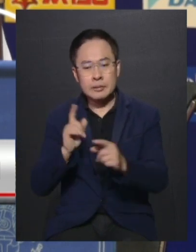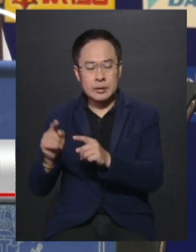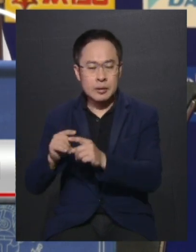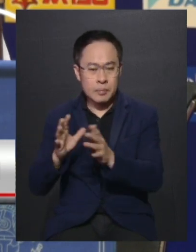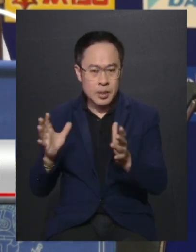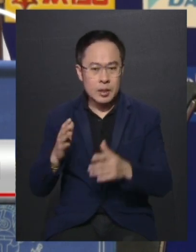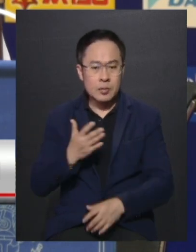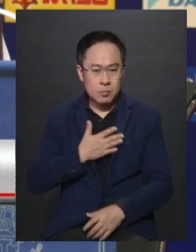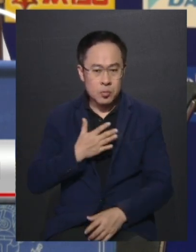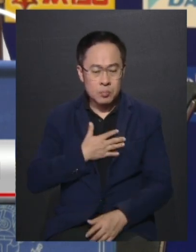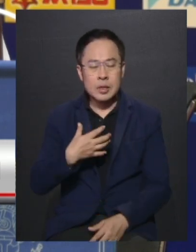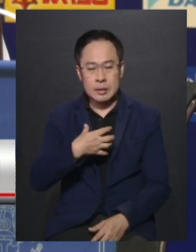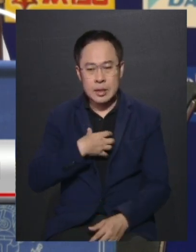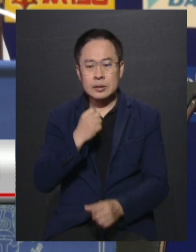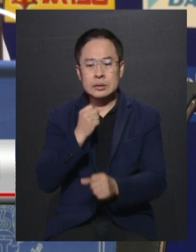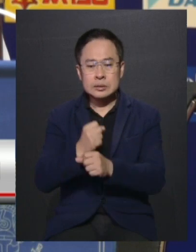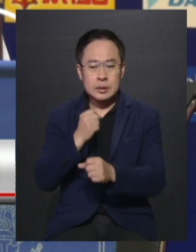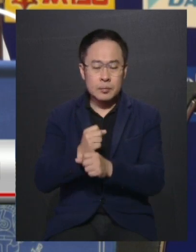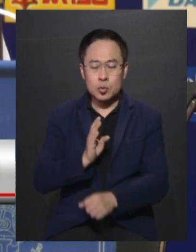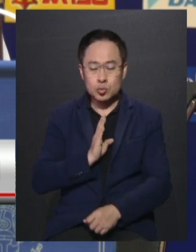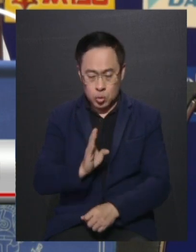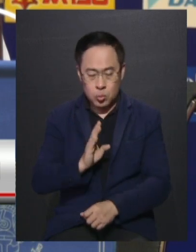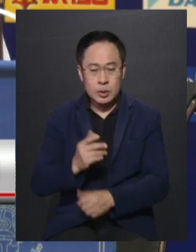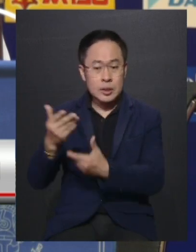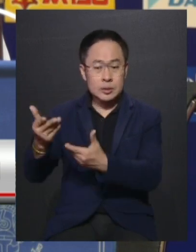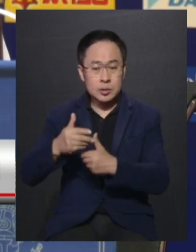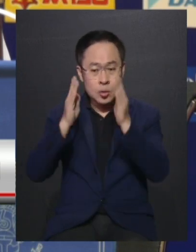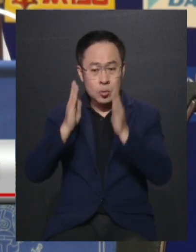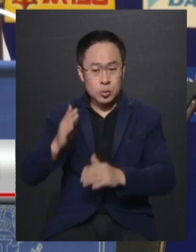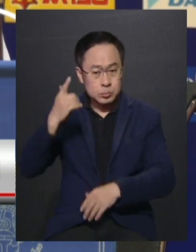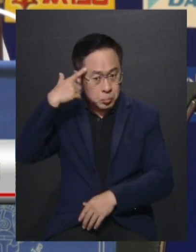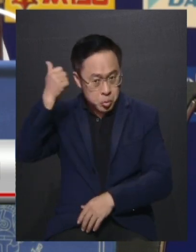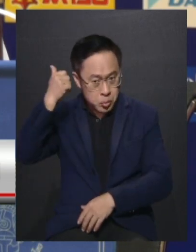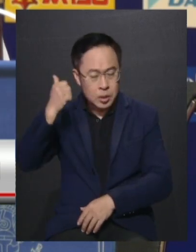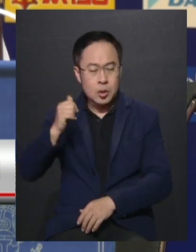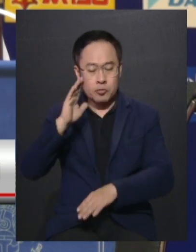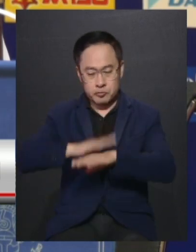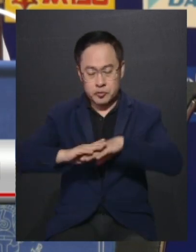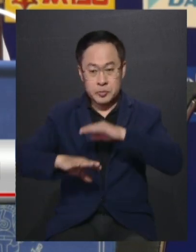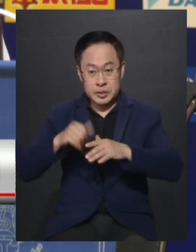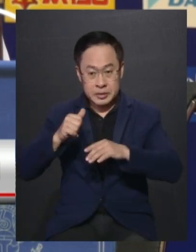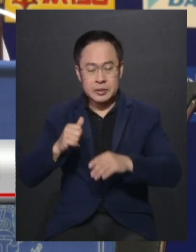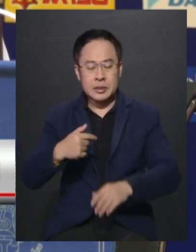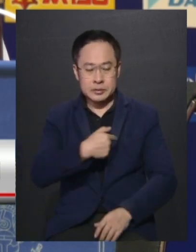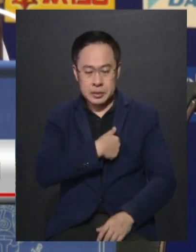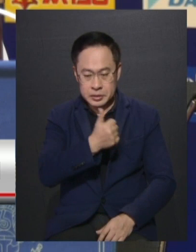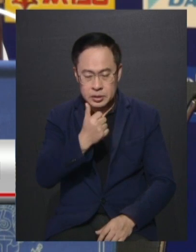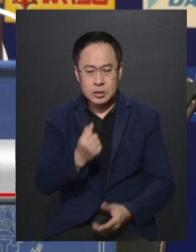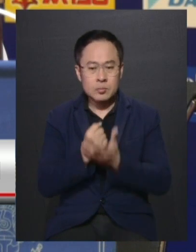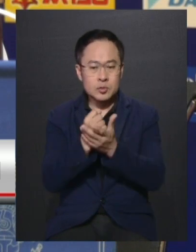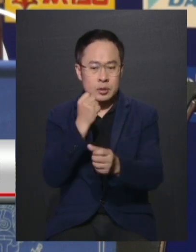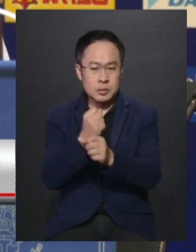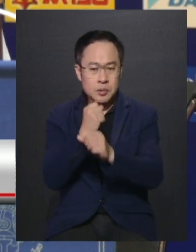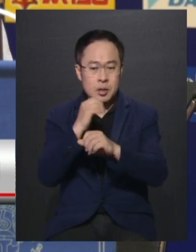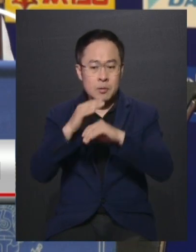ๆผมเชื่อว่ายังมีคนดีๆที่มีศักยภาพอีกหลายท่านที่อยากจะอาสาเข้ามาช่วยกันพัฒนาวงการฟุตบอลไทย